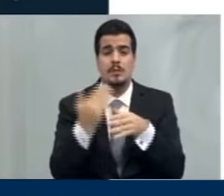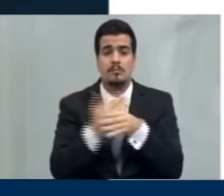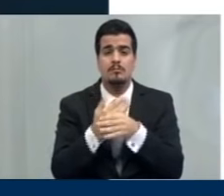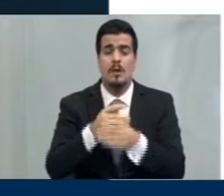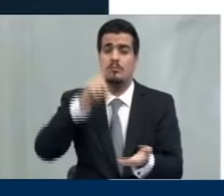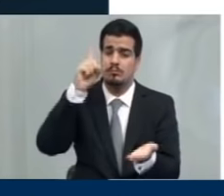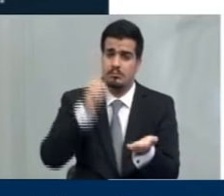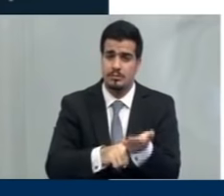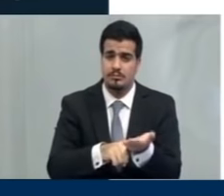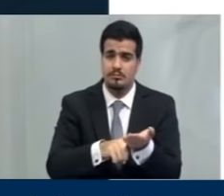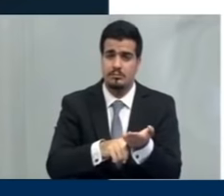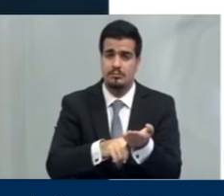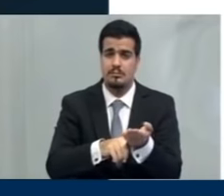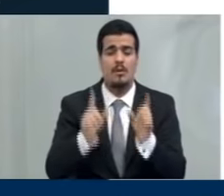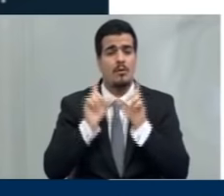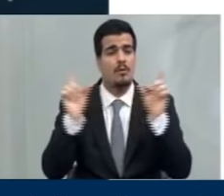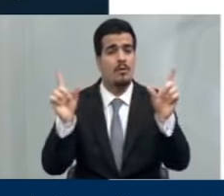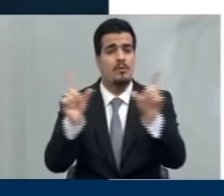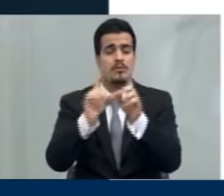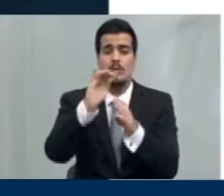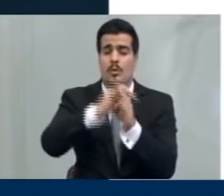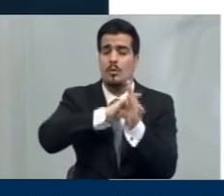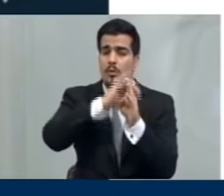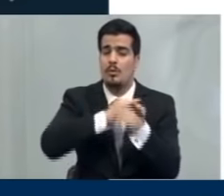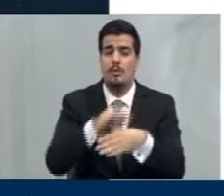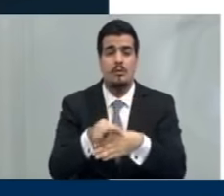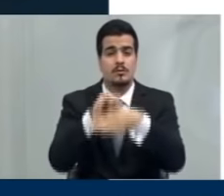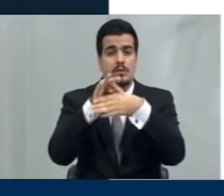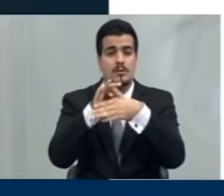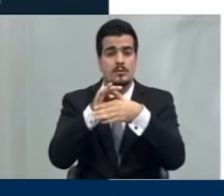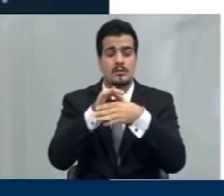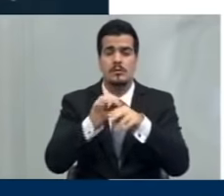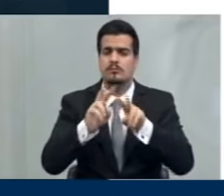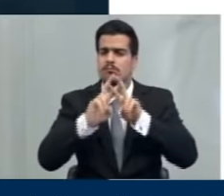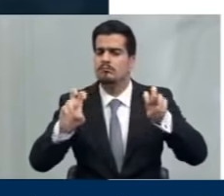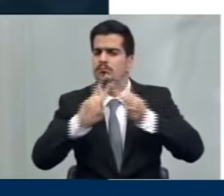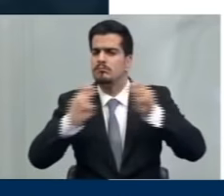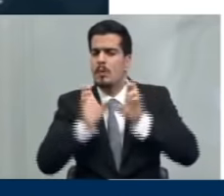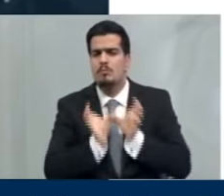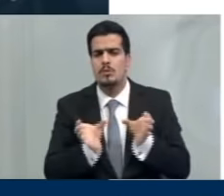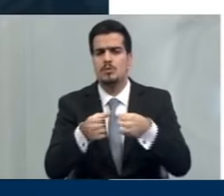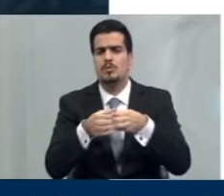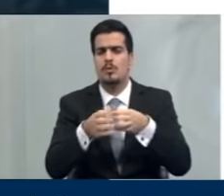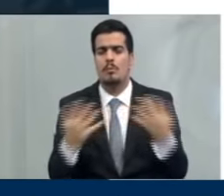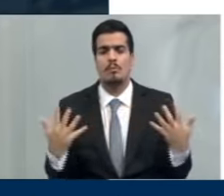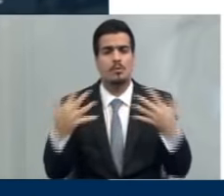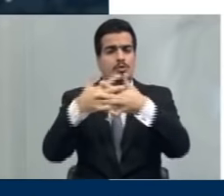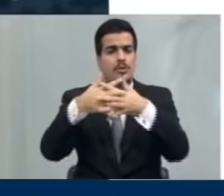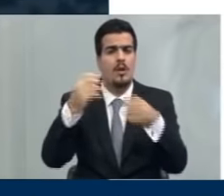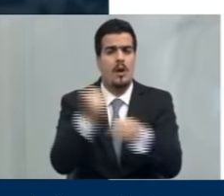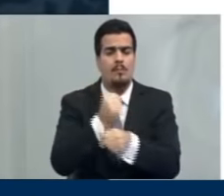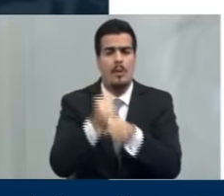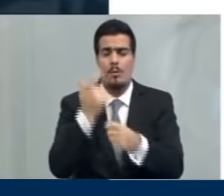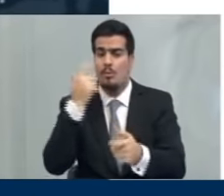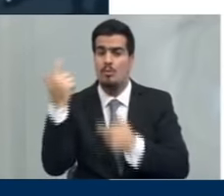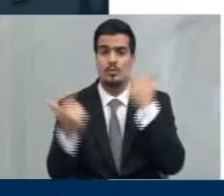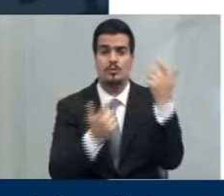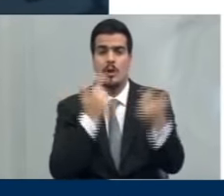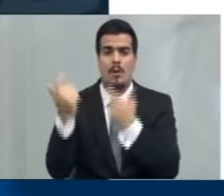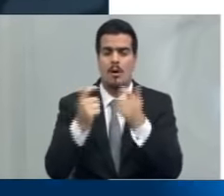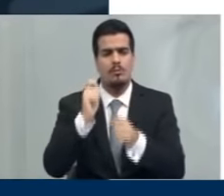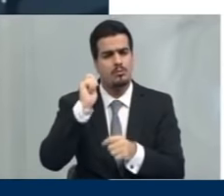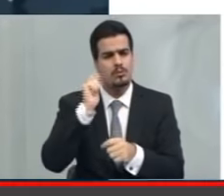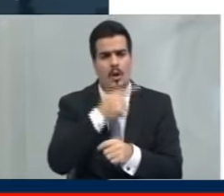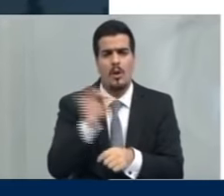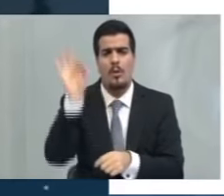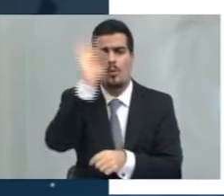أنها فاتحت لجنة حقوق الإنسان النيابية لتشكيل فريق رصد مشترك لمتابعة الأحداث الحاصلة